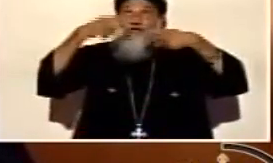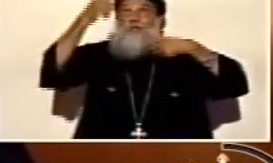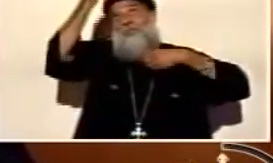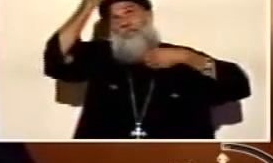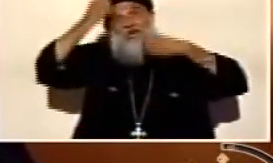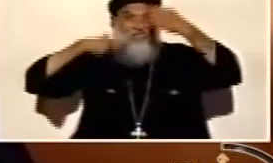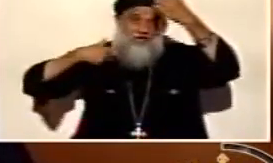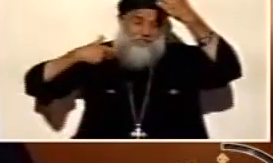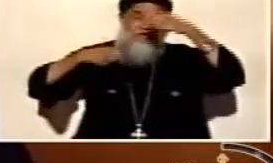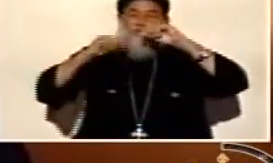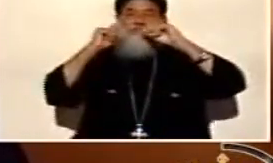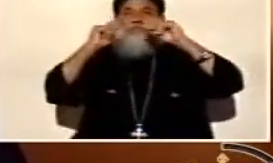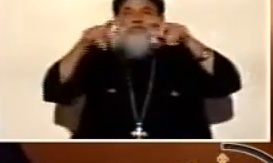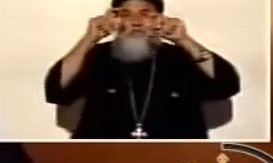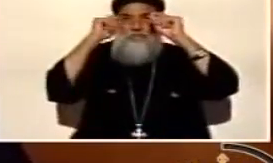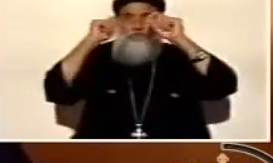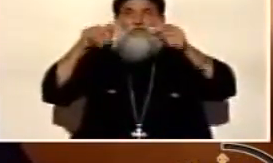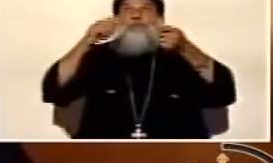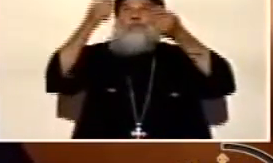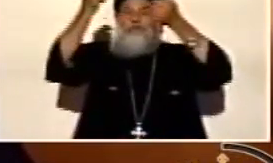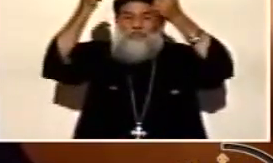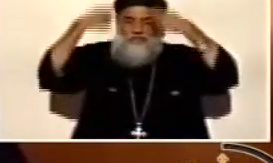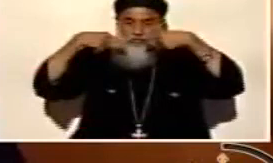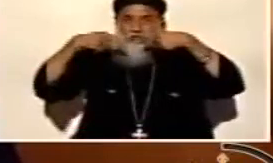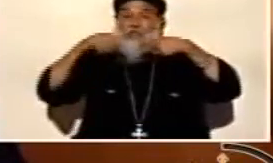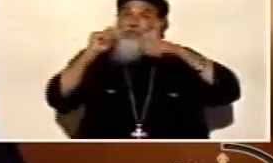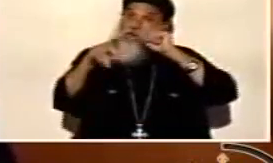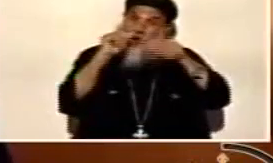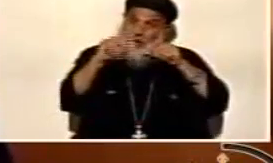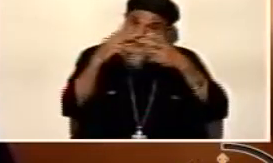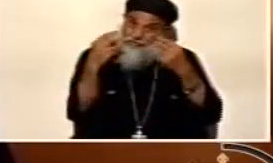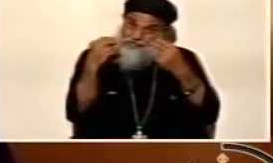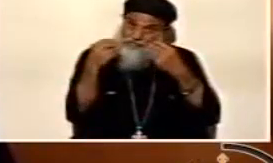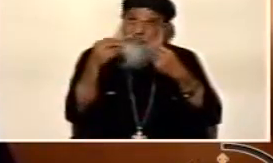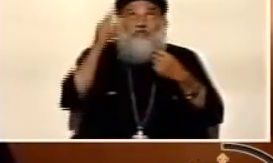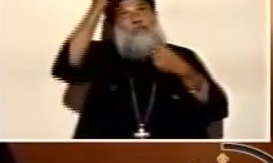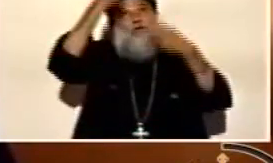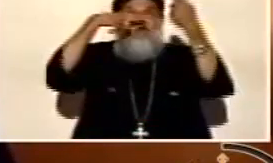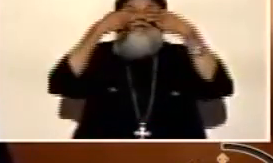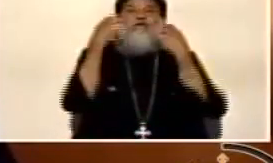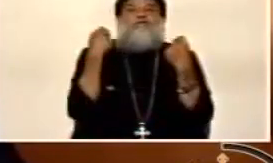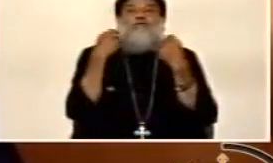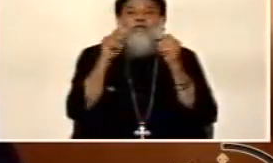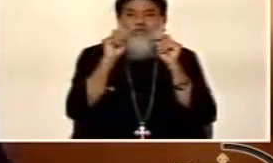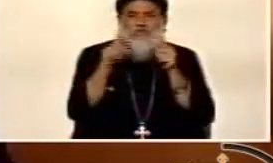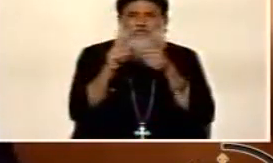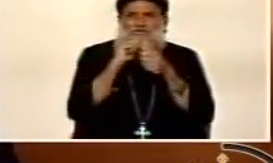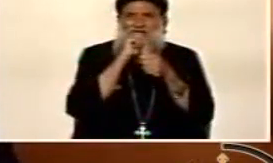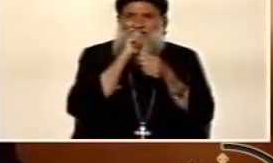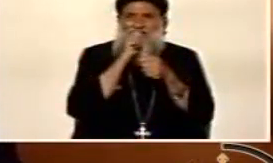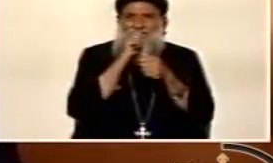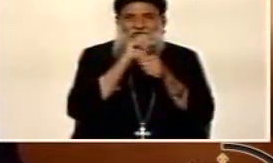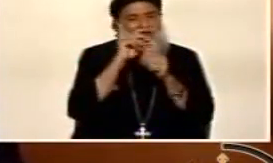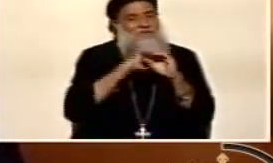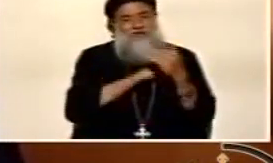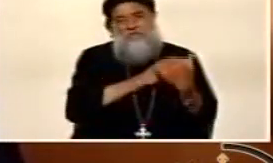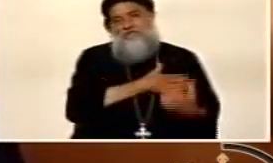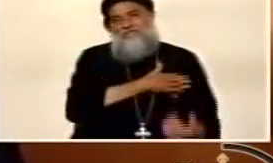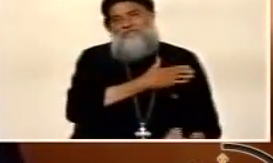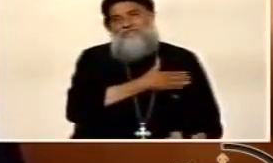تعطوا، يعني دايما العطاء يكتر ما يقللش، بس لازم يكون في إيمان.